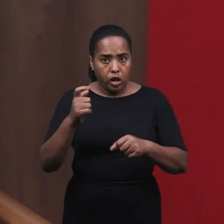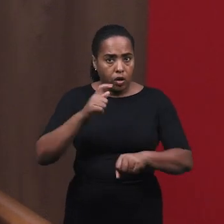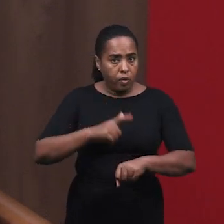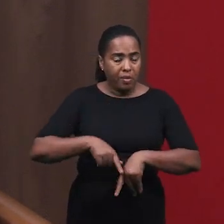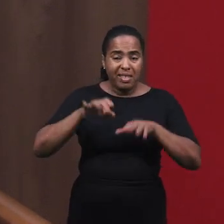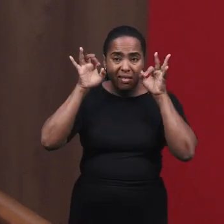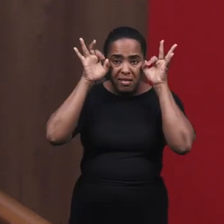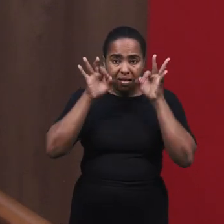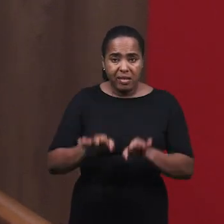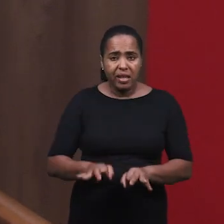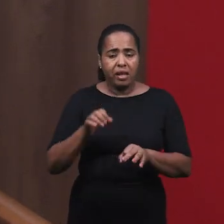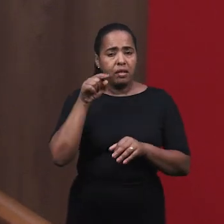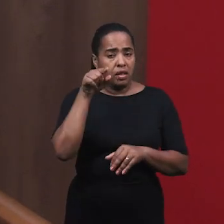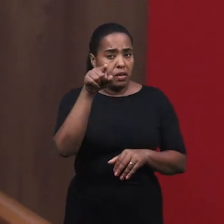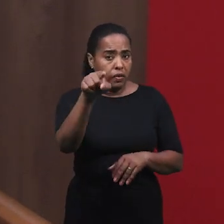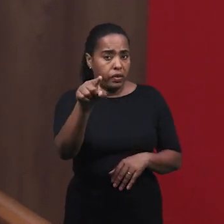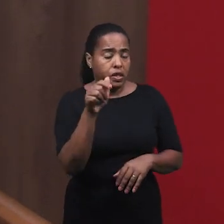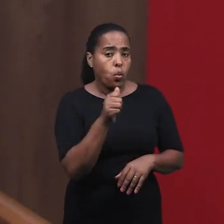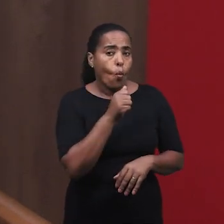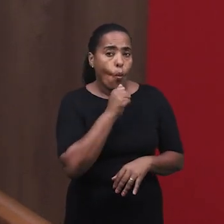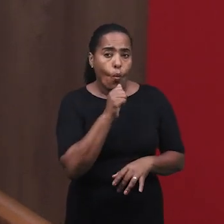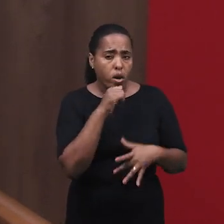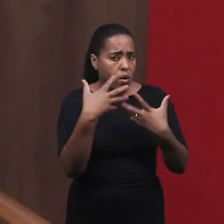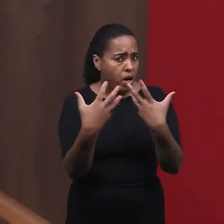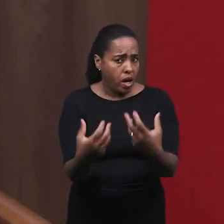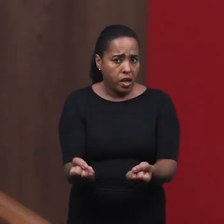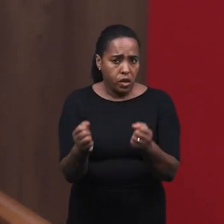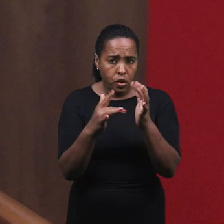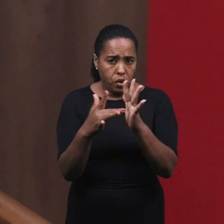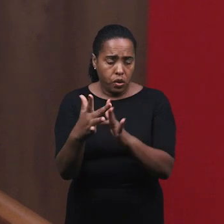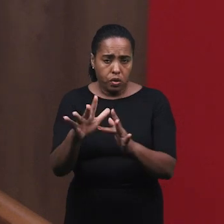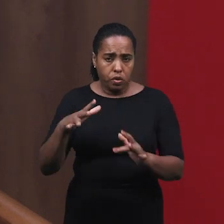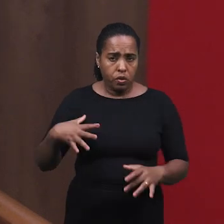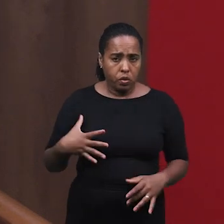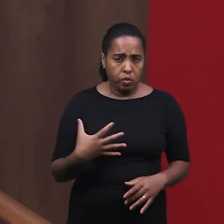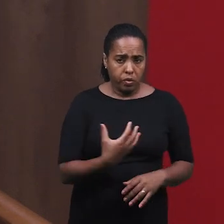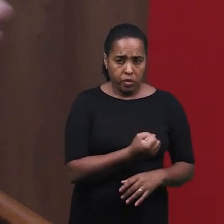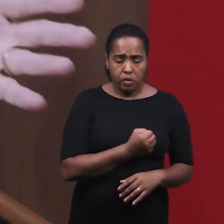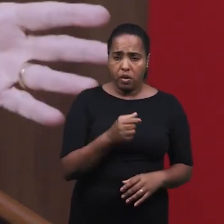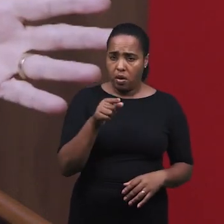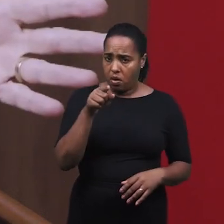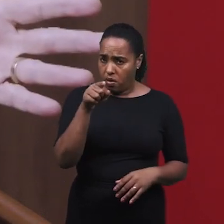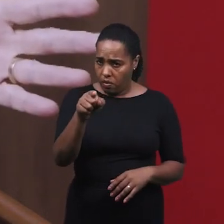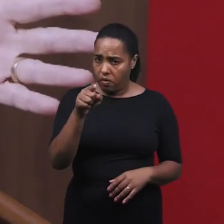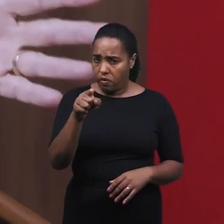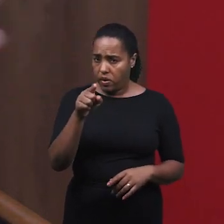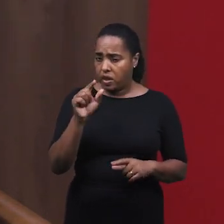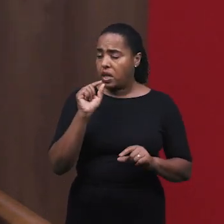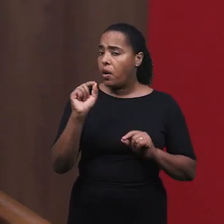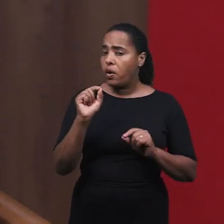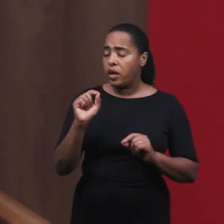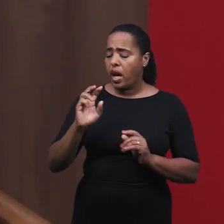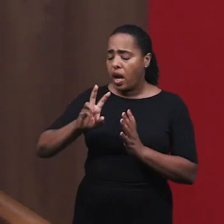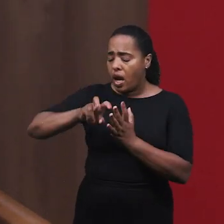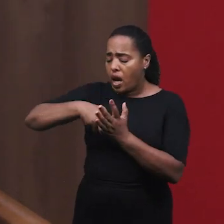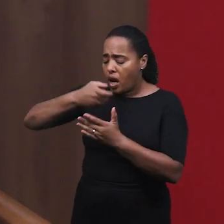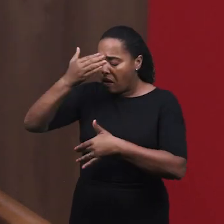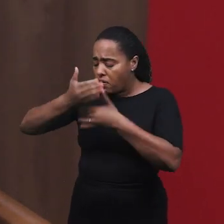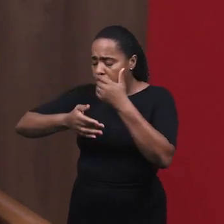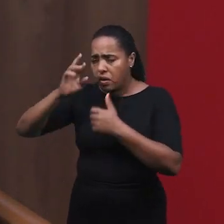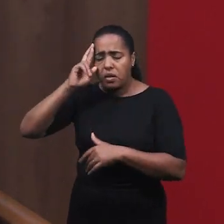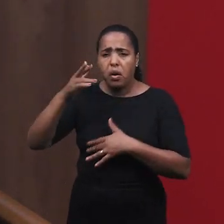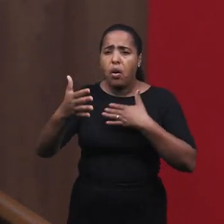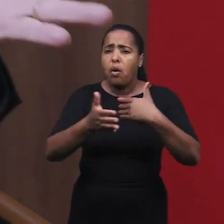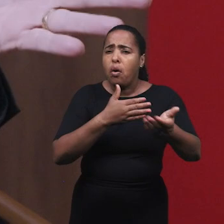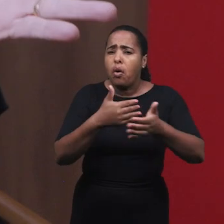pas encore accepté Jésus comme sauveur pour le faire, se donner au Seigneur. Où que vous soyez maintenant,